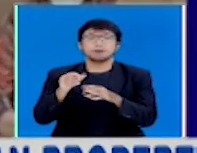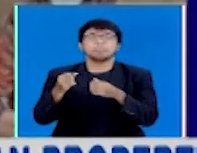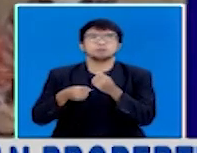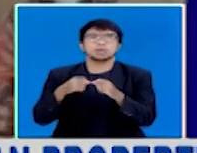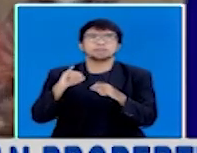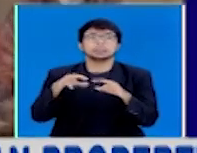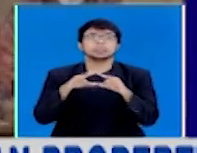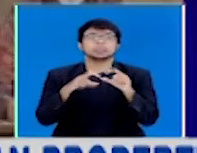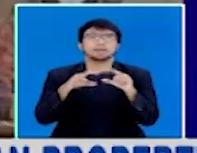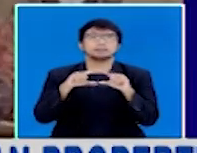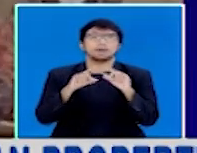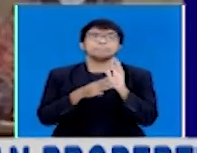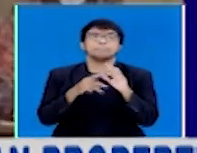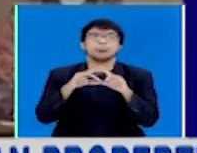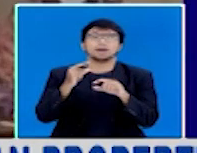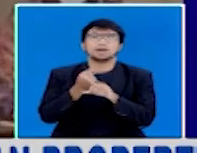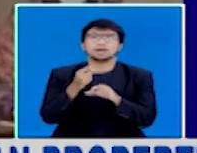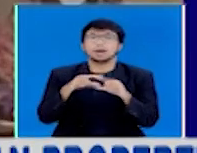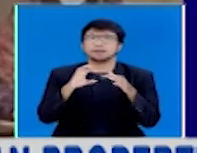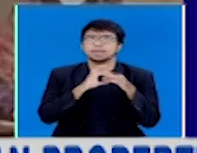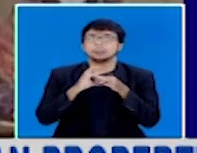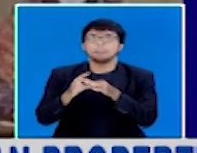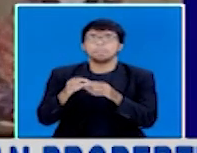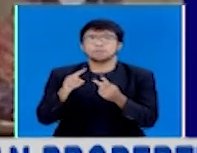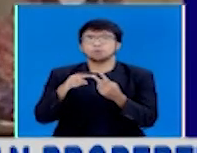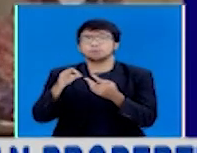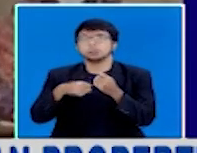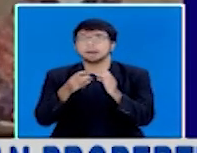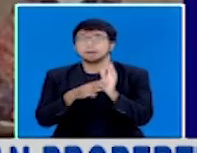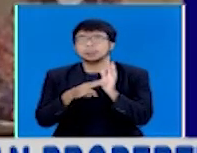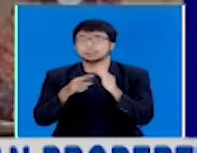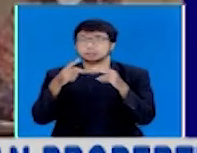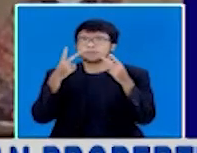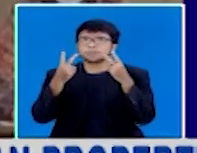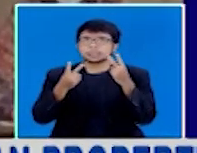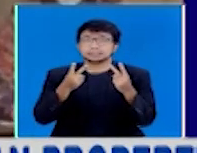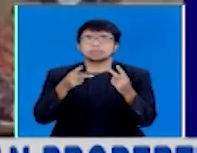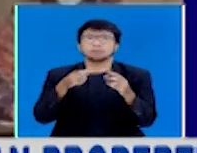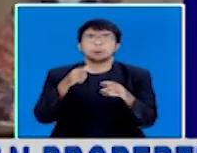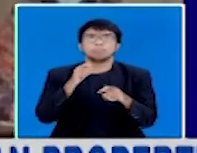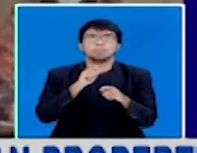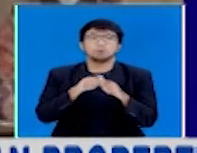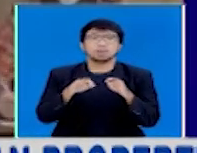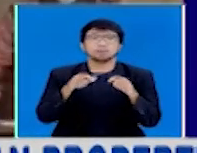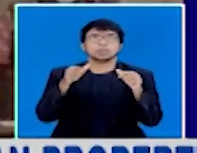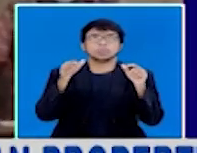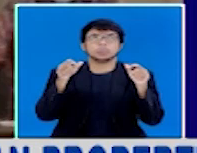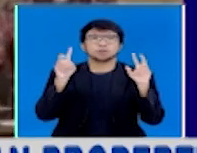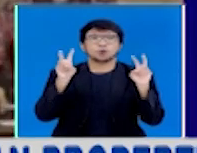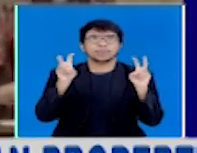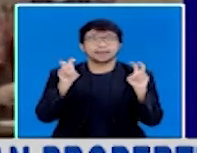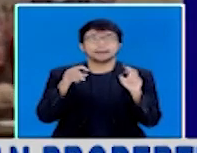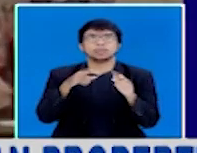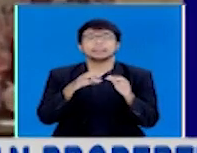Business. PT MNC Vision Network TBK memungkinkan pengembangan konten digital di setiap rest area dan kolaborasi bersama PT